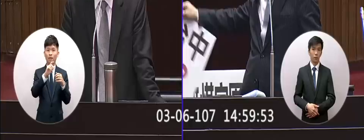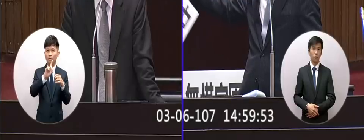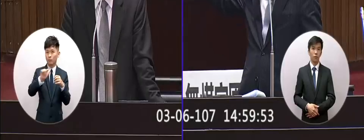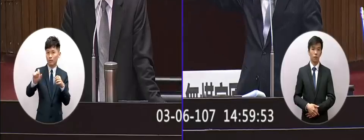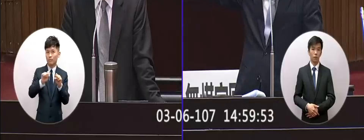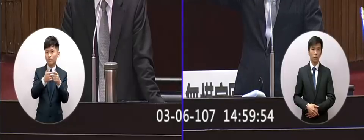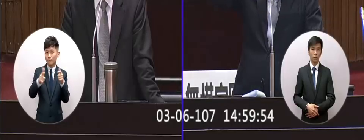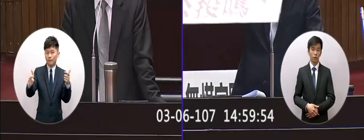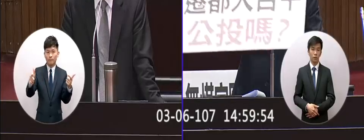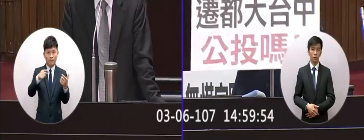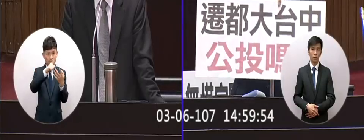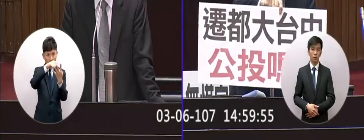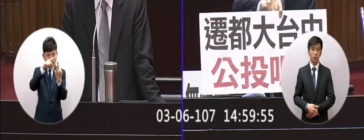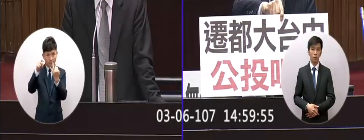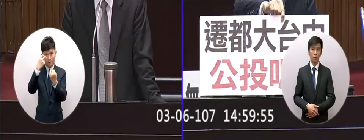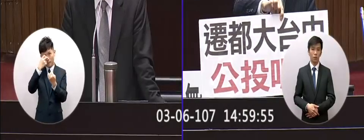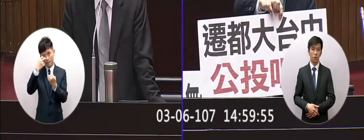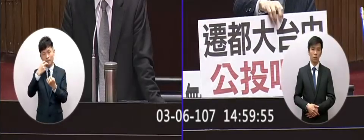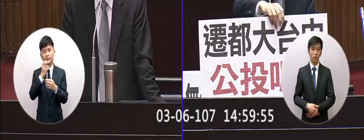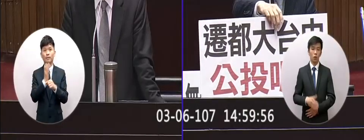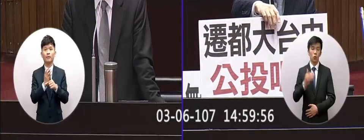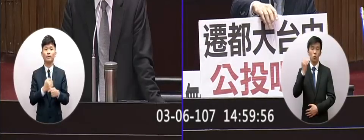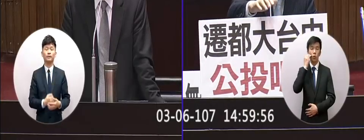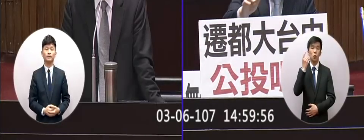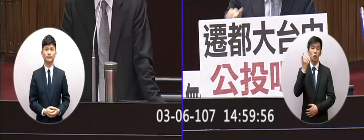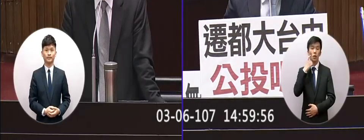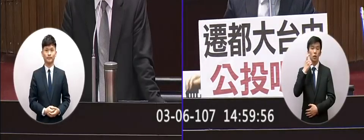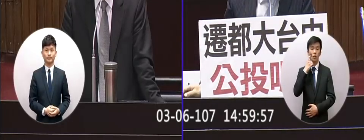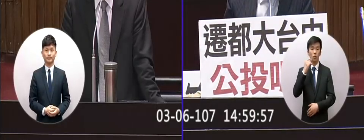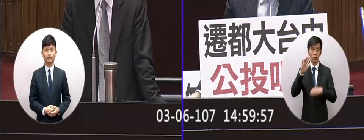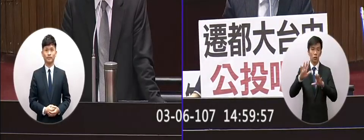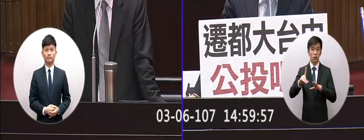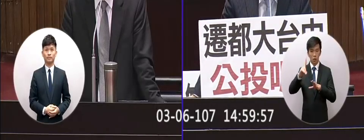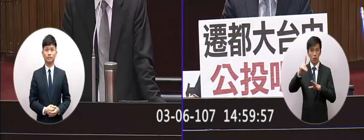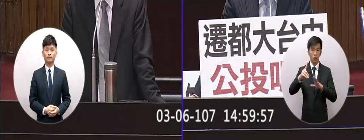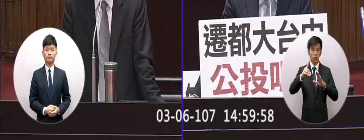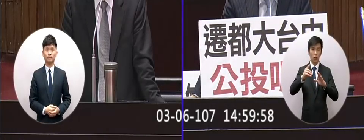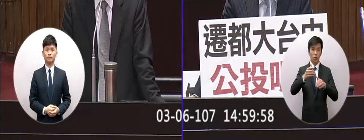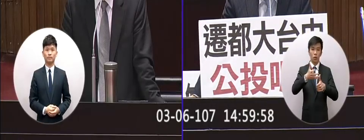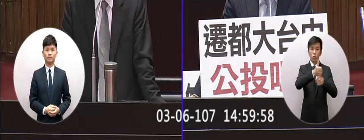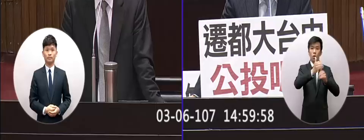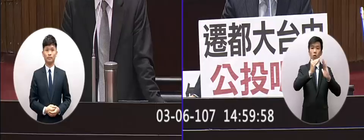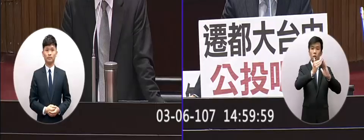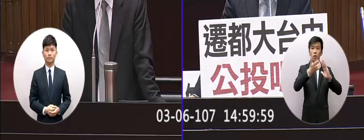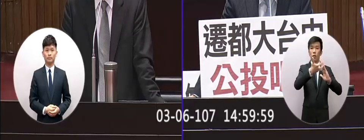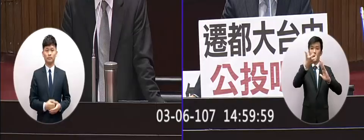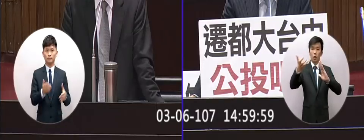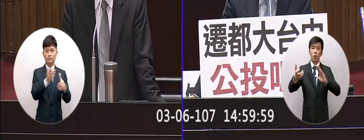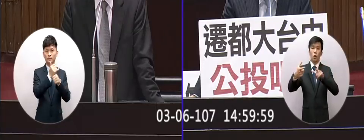点。 那如果我们来推一个迁都公投，你认为怎么样？